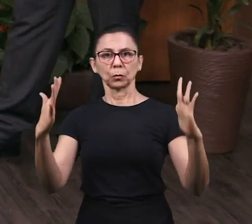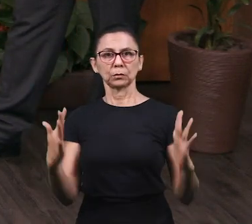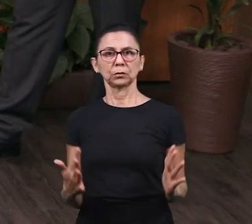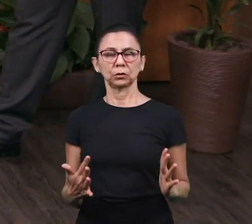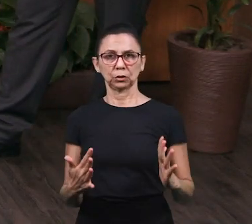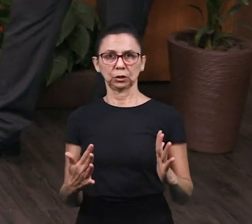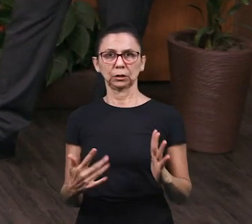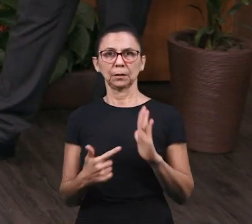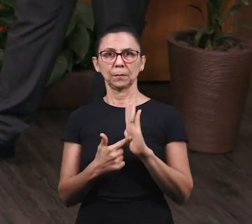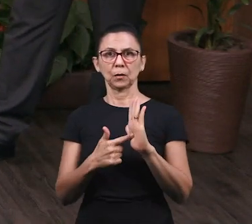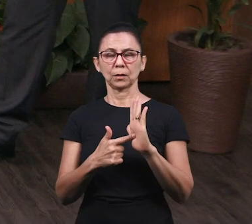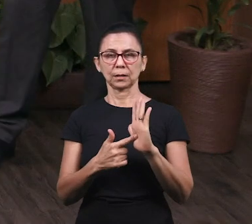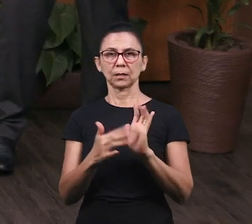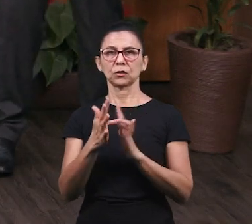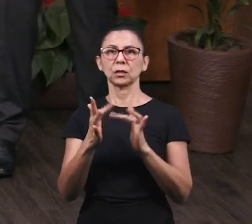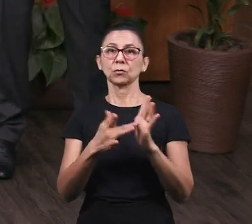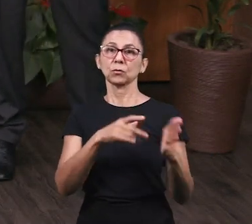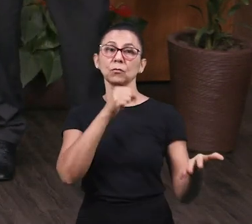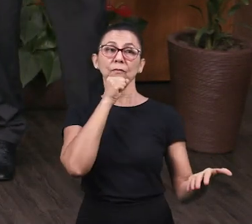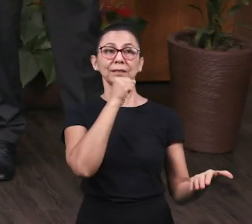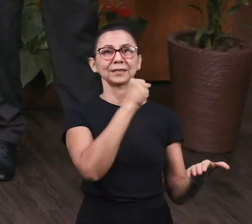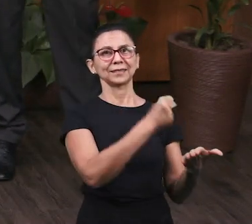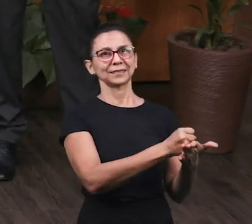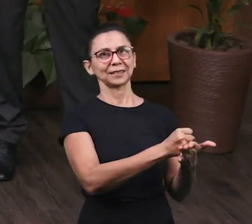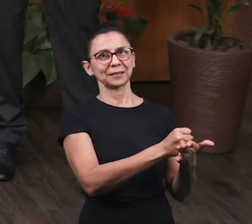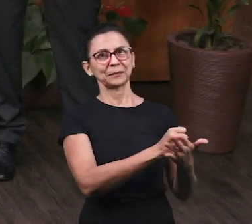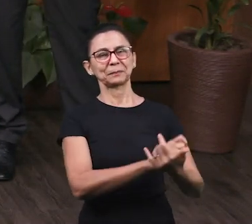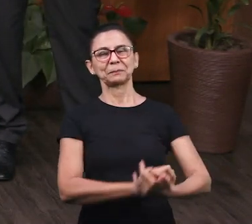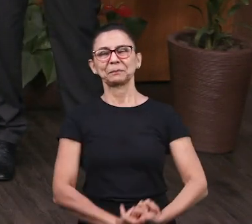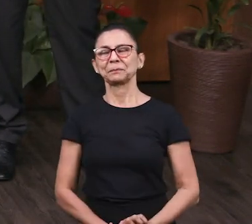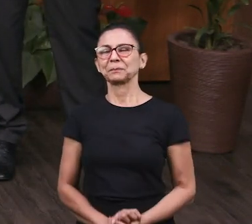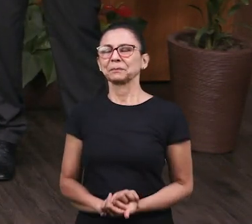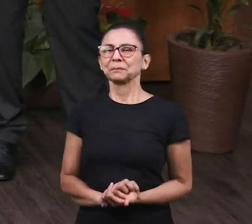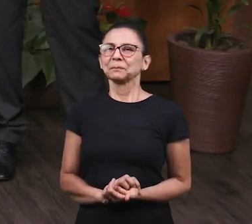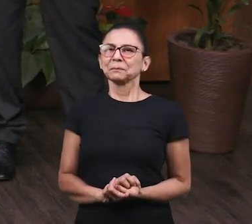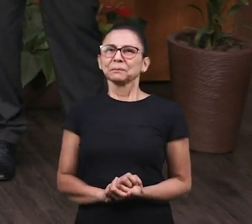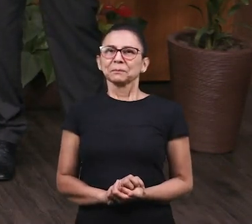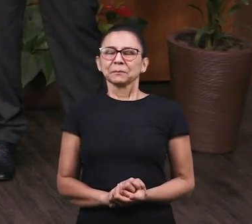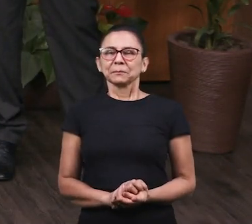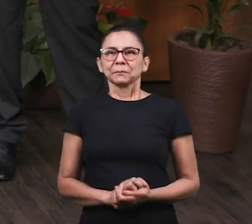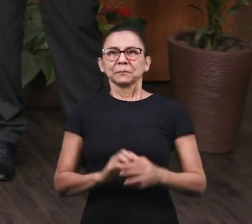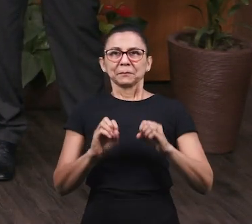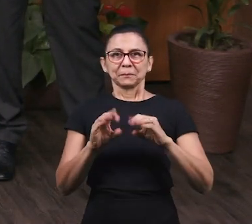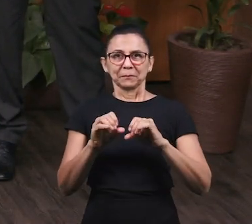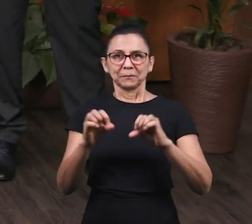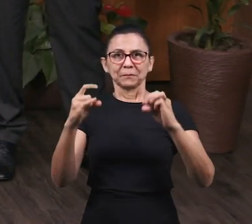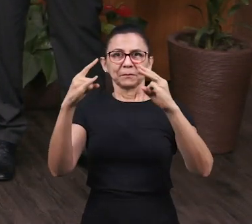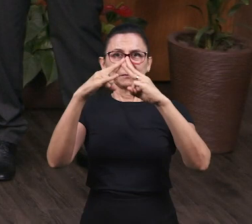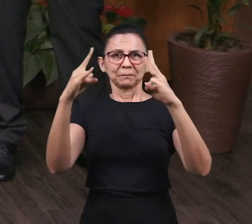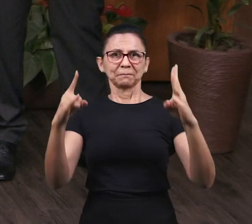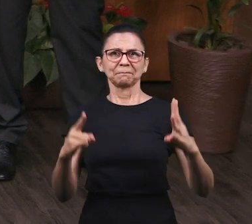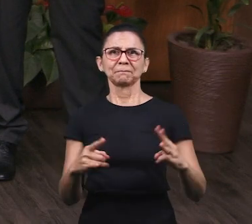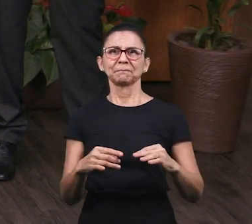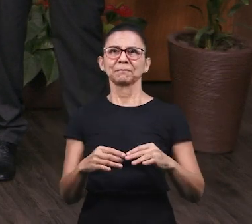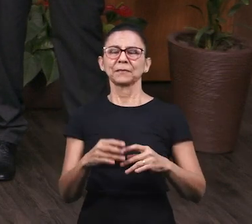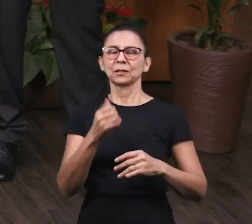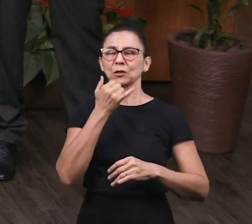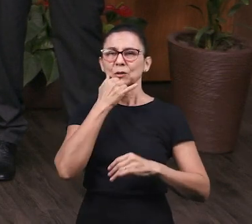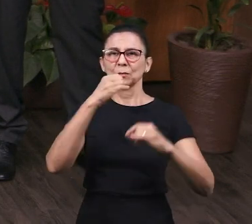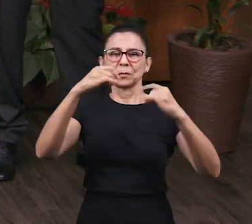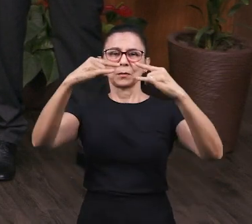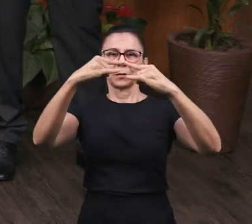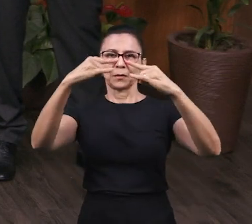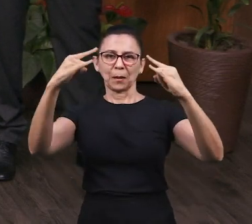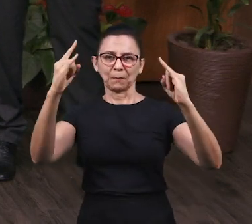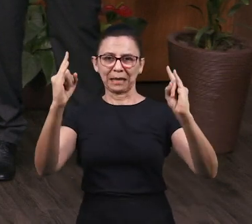couvertures. Jésus et l'Ancien Testament. Cet enseignement du tabernacle, sans doute, est de grande valeur